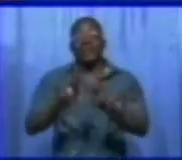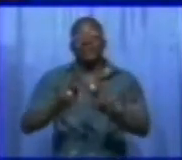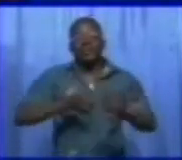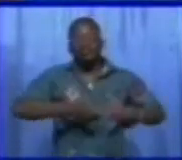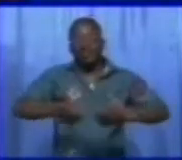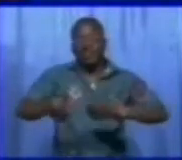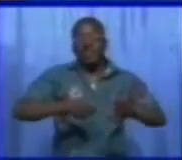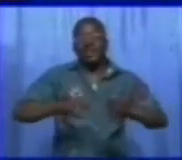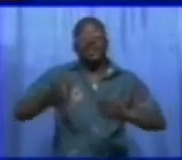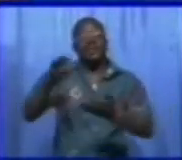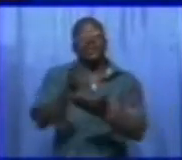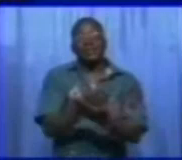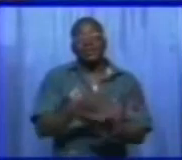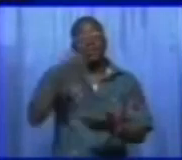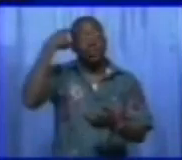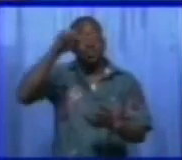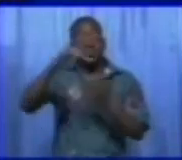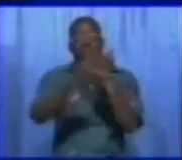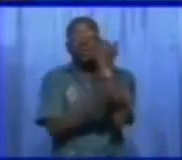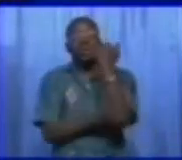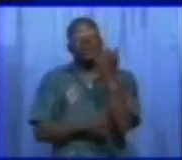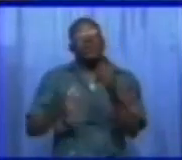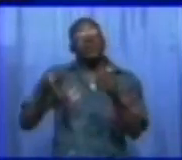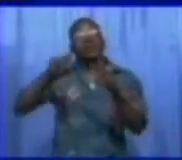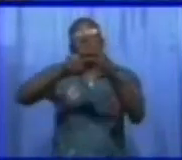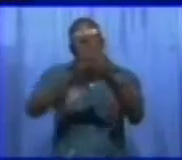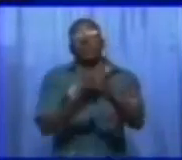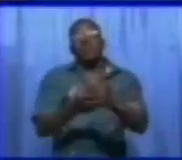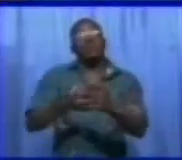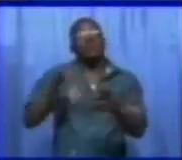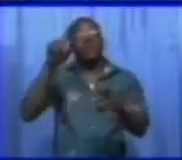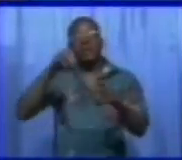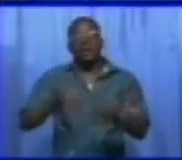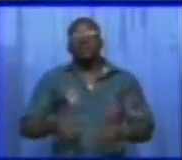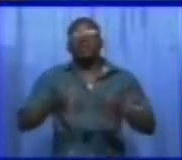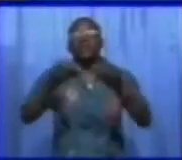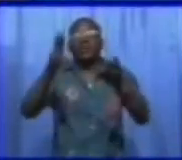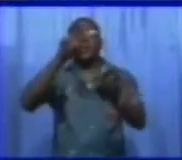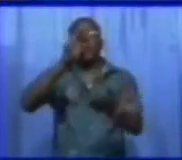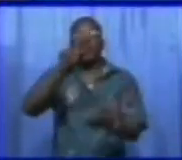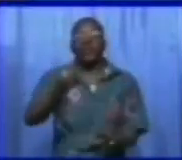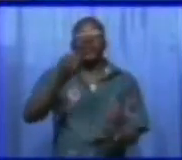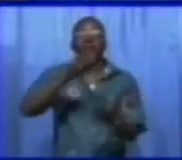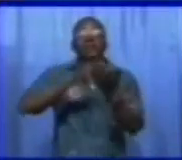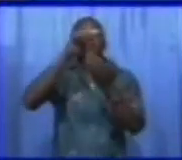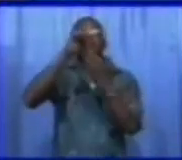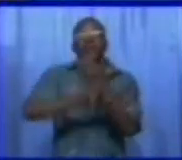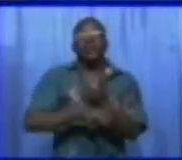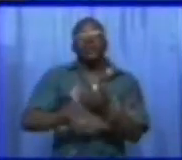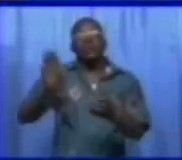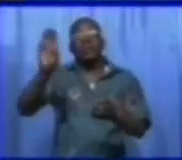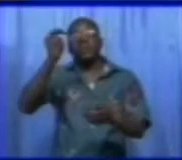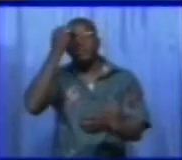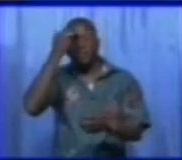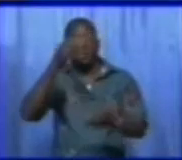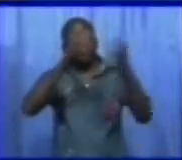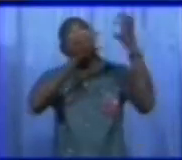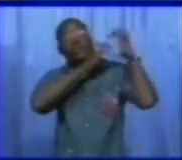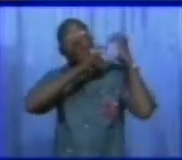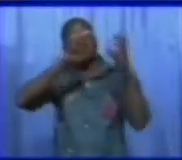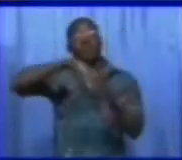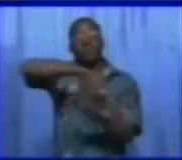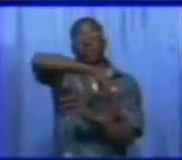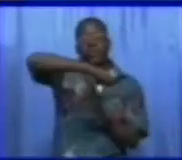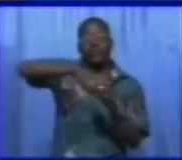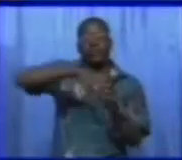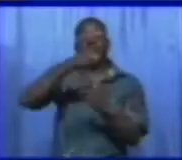des recettes pour le pays. Le top de départ de cette campagne est donné ce 20 décembre à Boromo par le ministre en charge de l'Environnement en présence